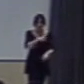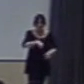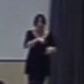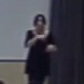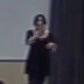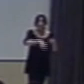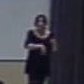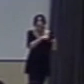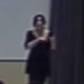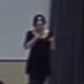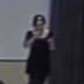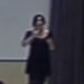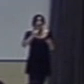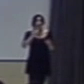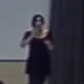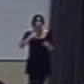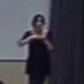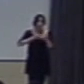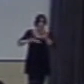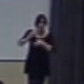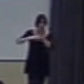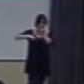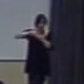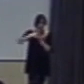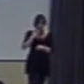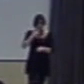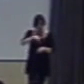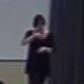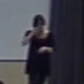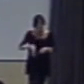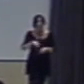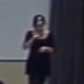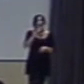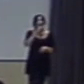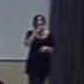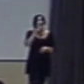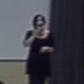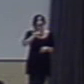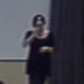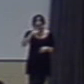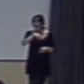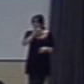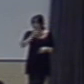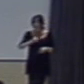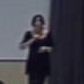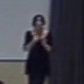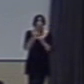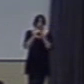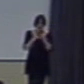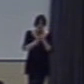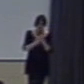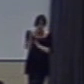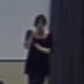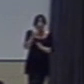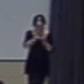l'Òscar Velasco, cap de comunicació de la Creu Roja a Barcelona, Elia Arranz, de comunicació de la Federació d'Associacions de Veïns